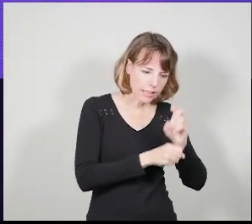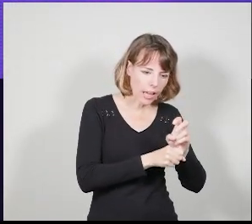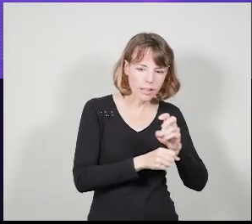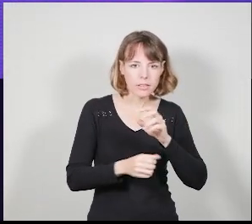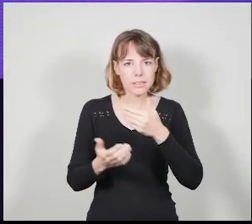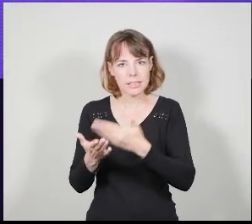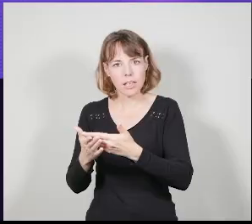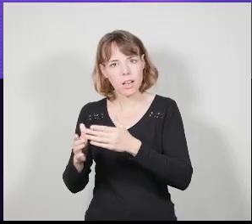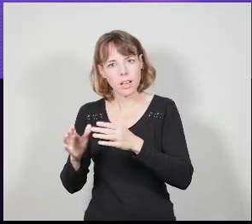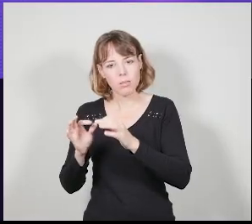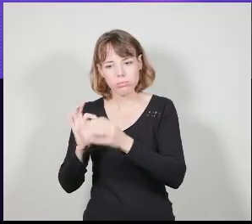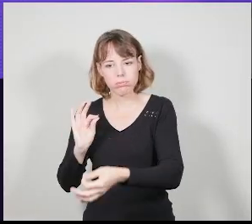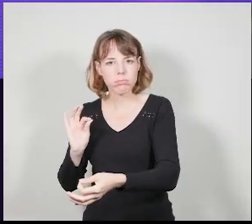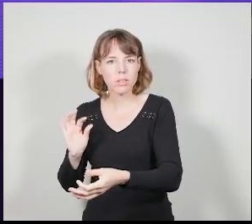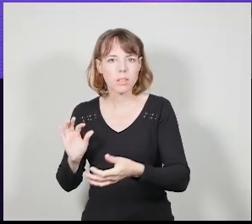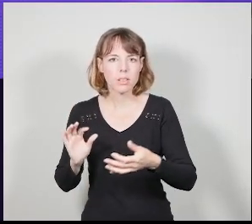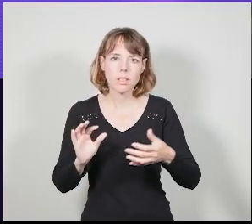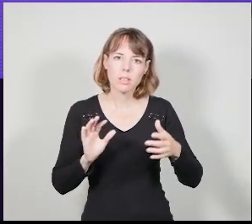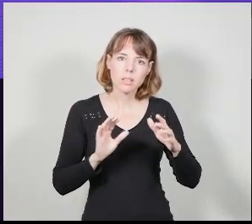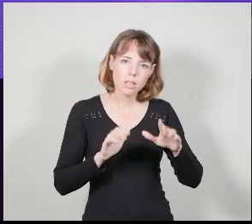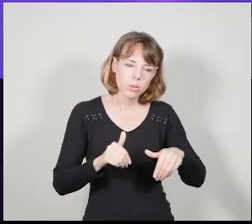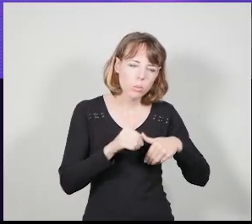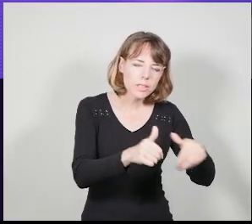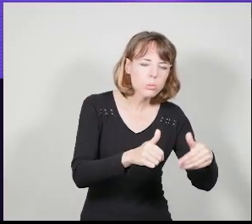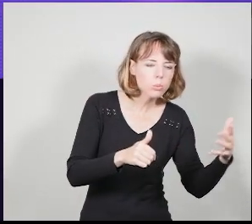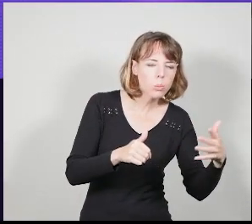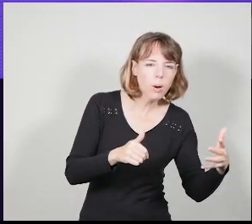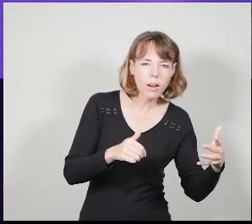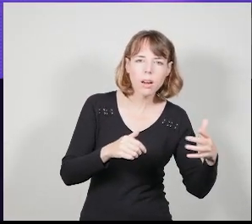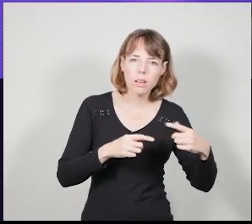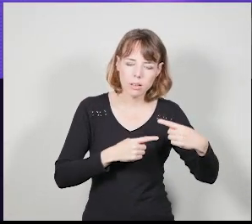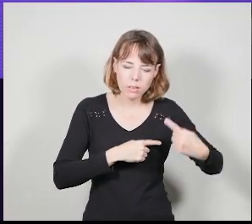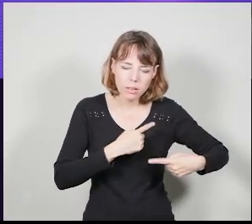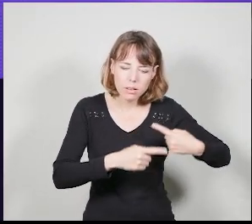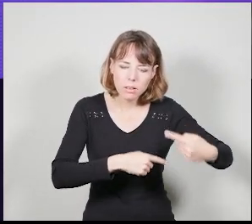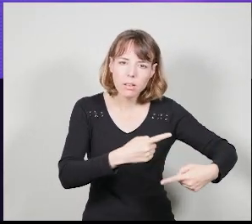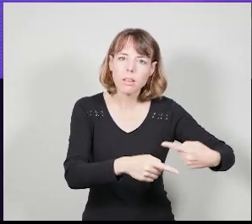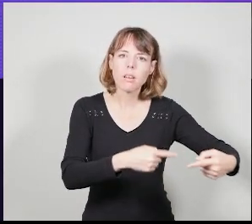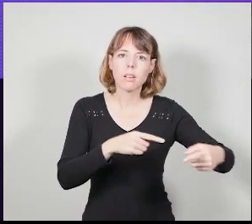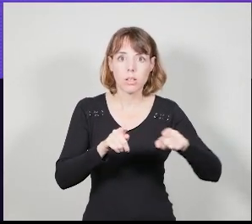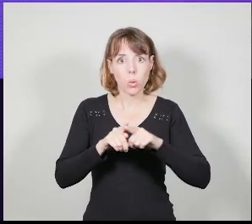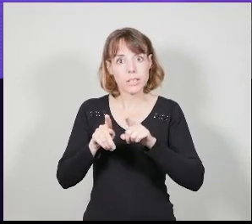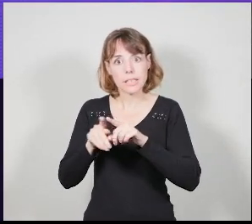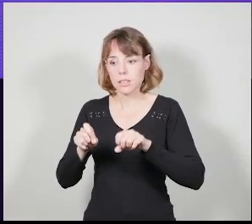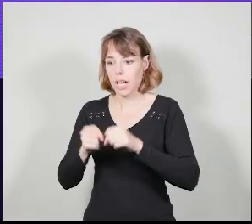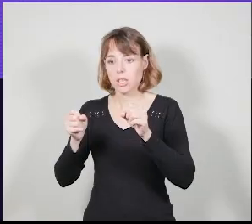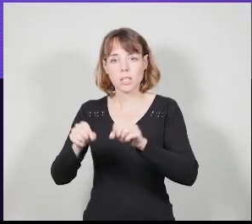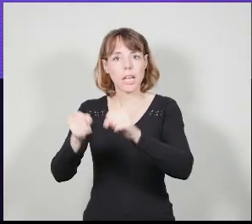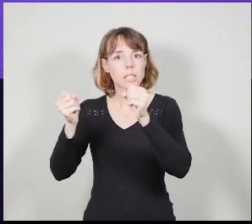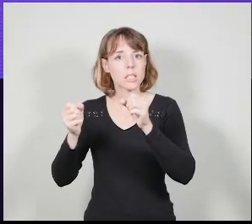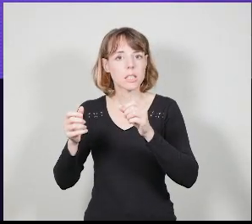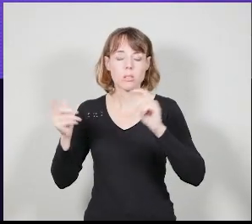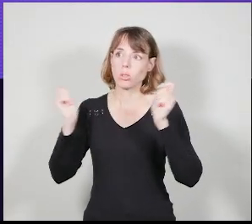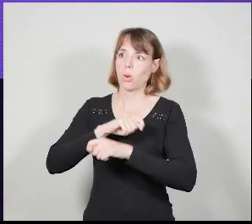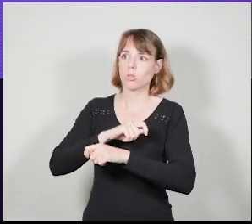un processus continu et de quelle nature et de quelle durée, et en même temps, quelles sont les ruptures que l'on connaît. Et